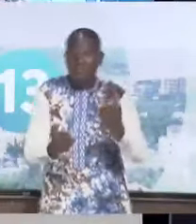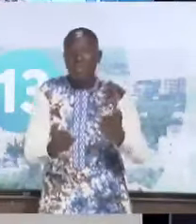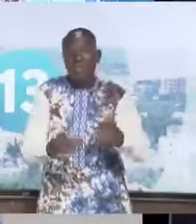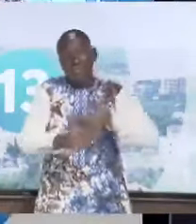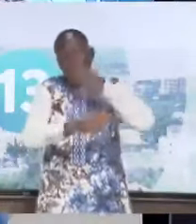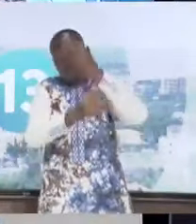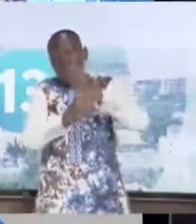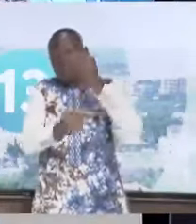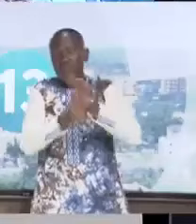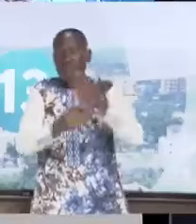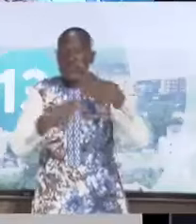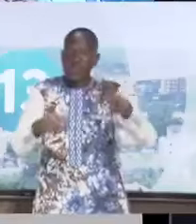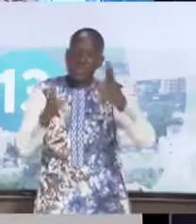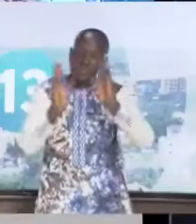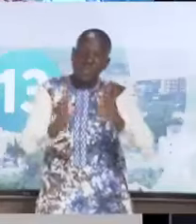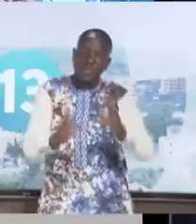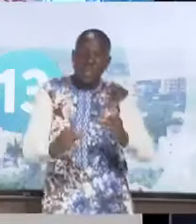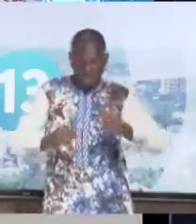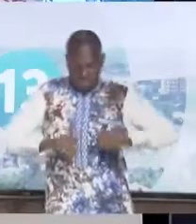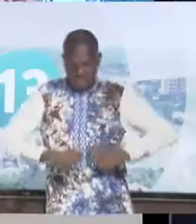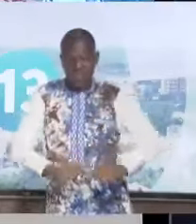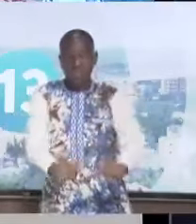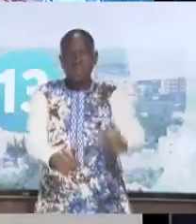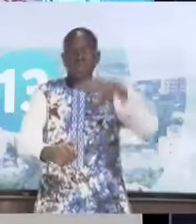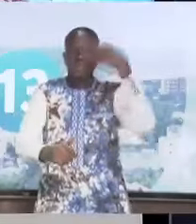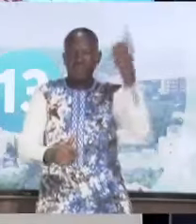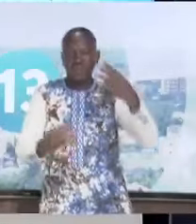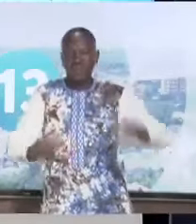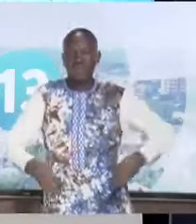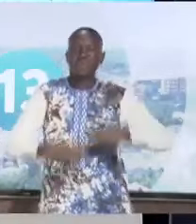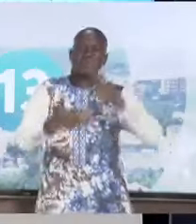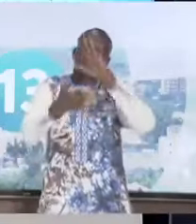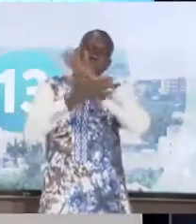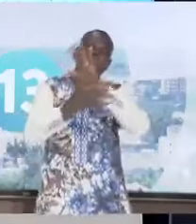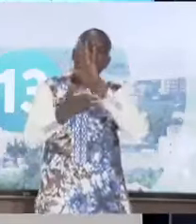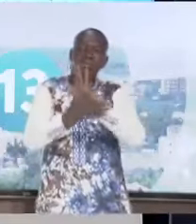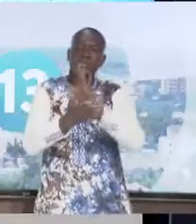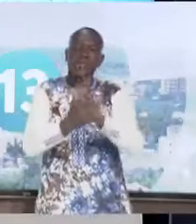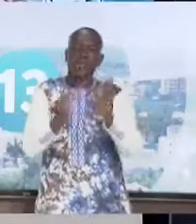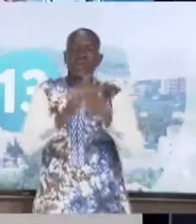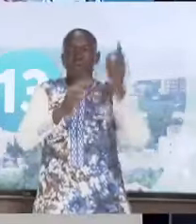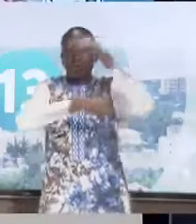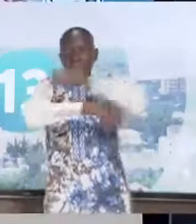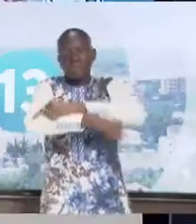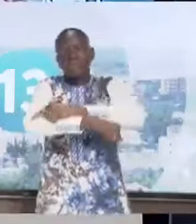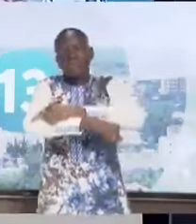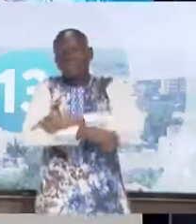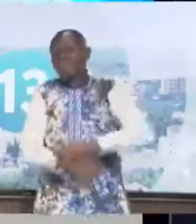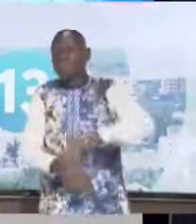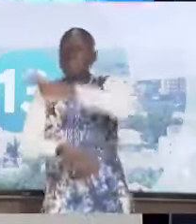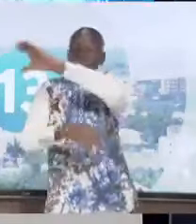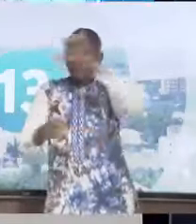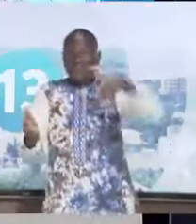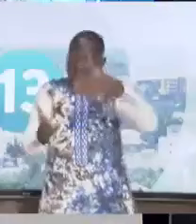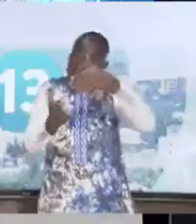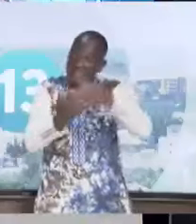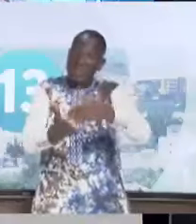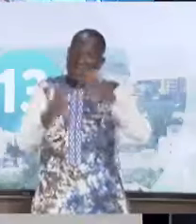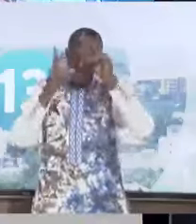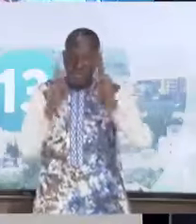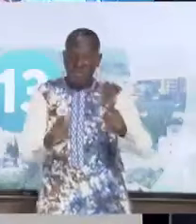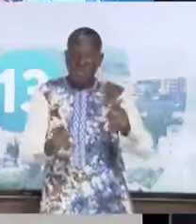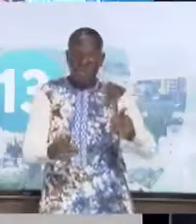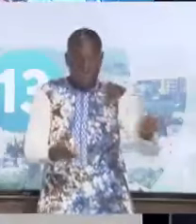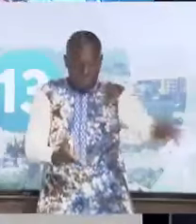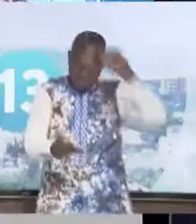Le client peut suivre avec nous toutes les données de facturation. Aujourd'hui, nous avons 50 000 personnes qui ont téléchargé cette application ONEA